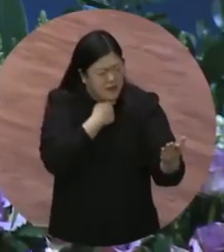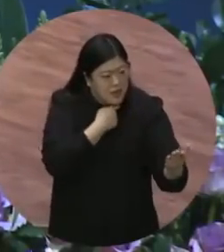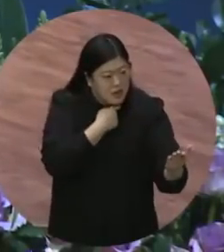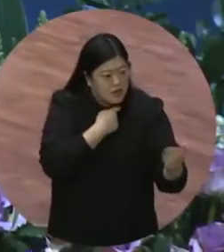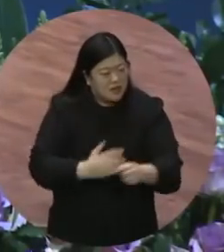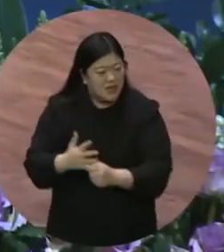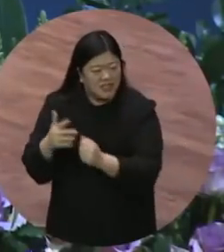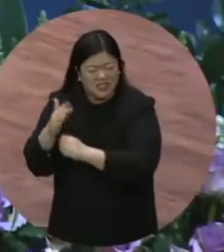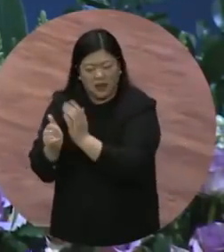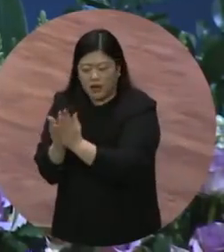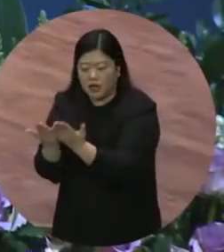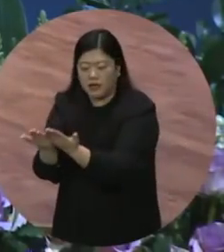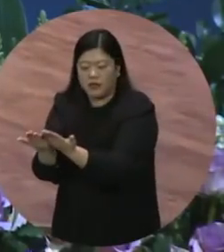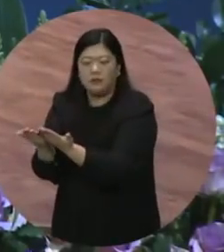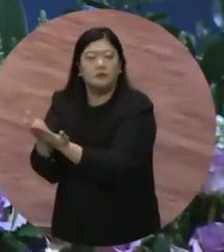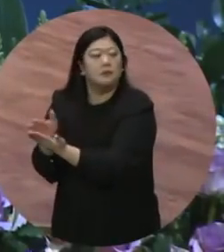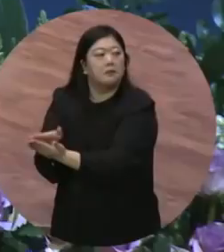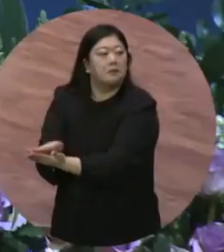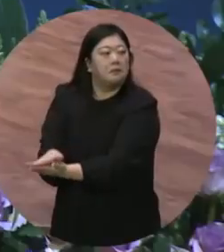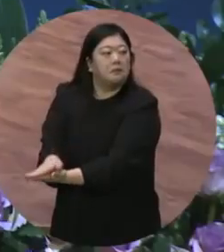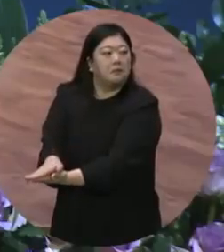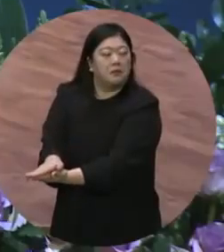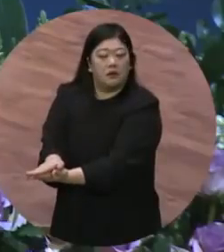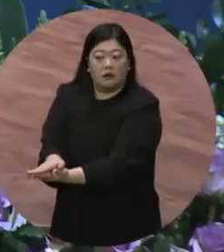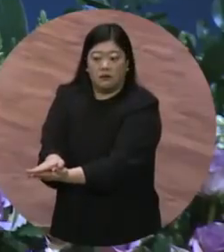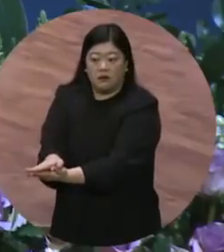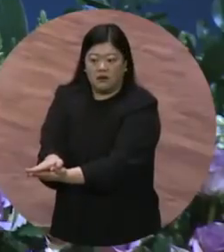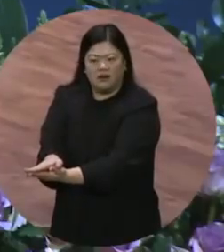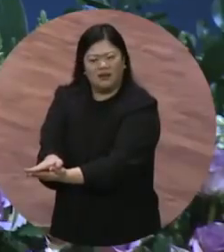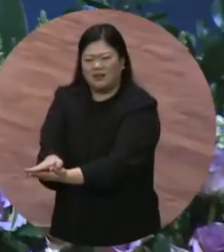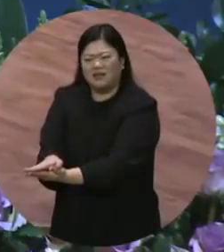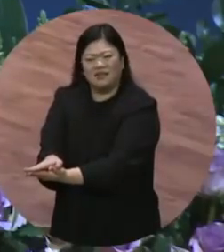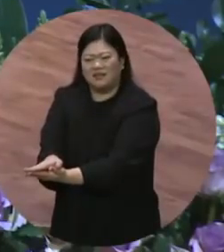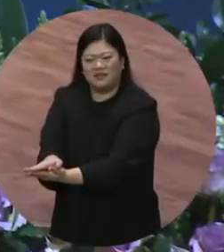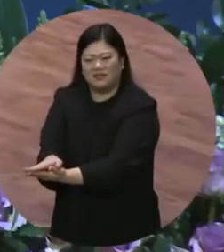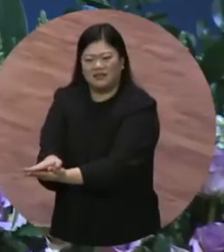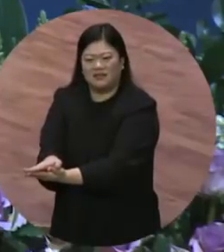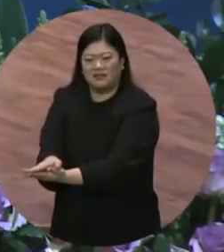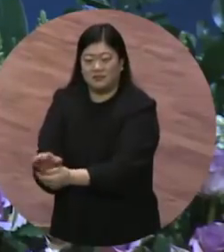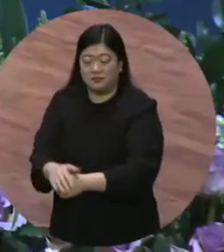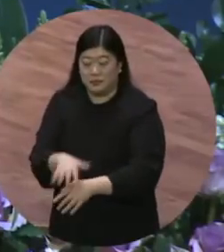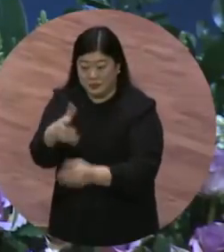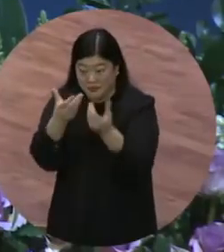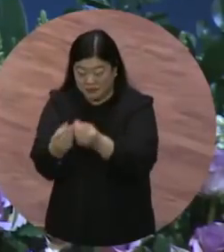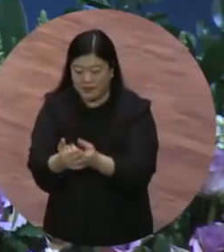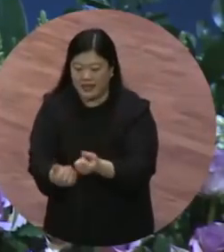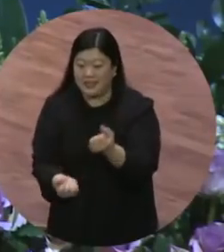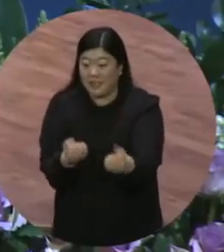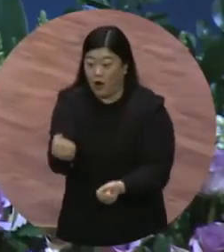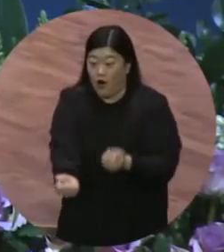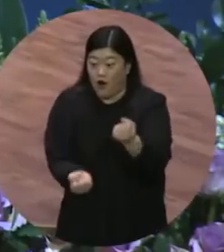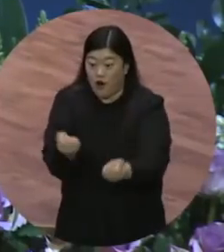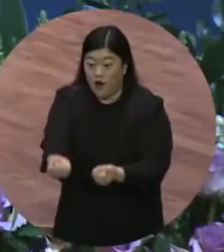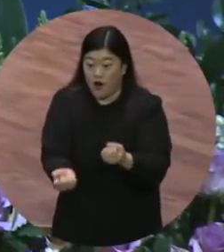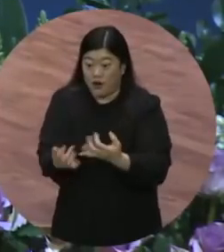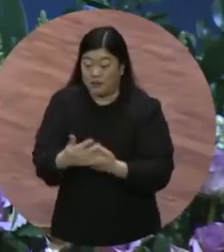신앙은 성장이 아니면 쇠퇴입니다. 중간은 없습니다. 중간은 묘기입니다. 여러분 자전거를 보십시오. 자전거는